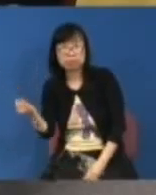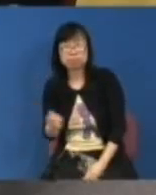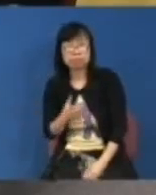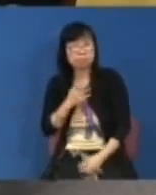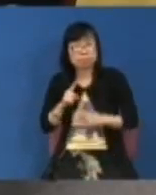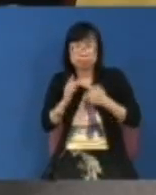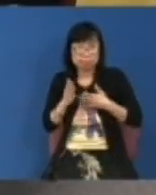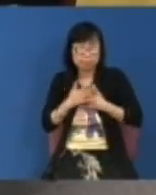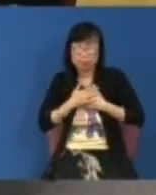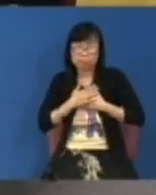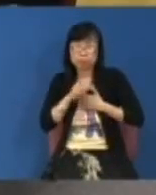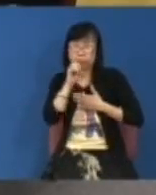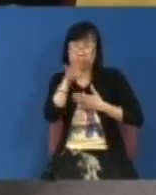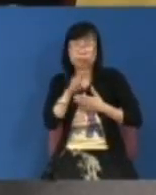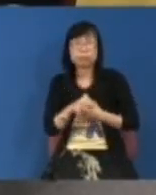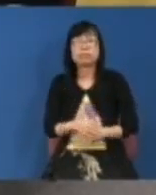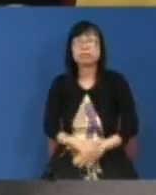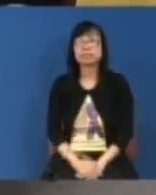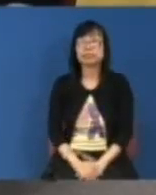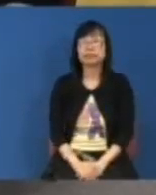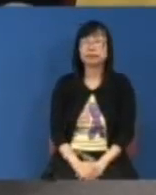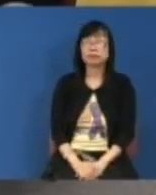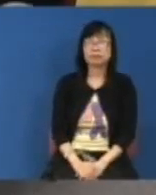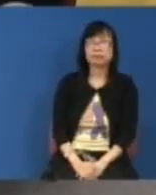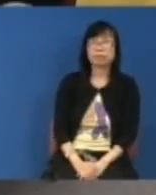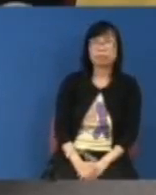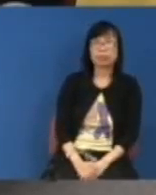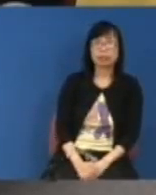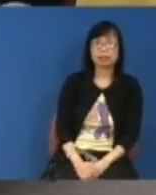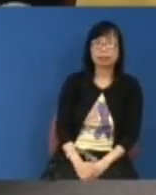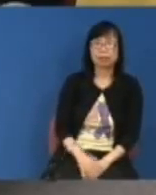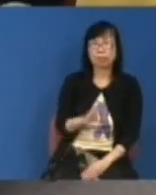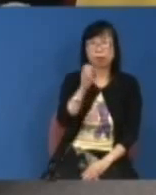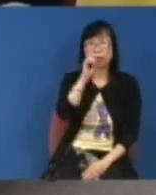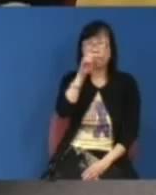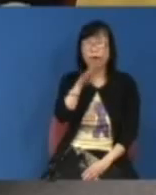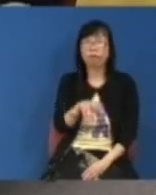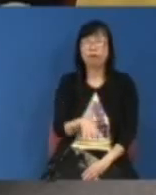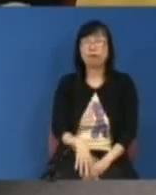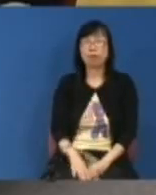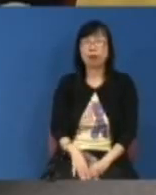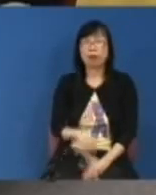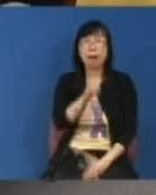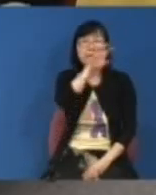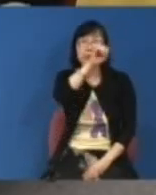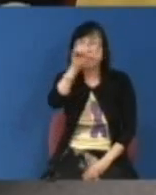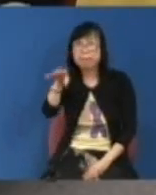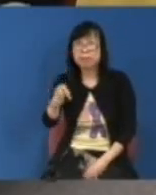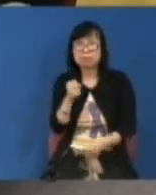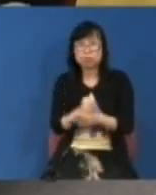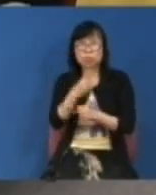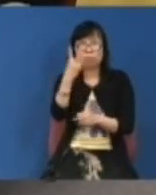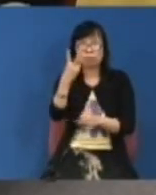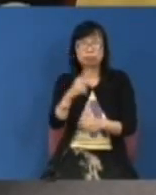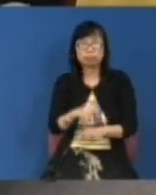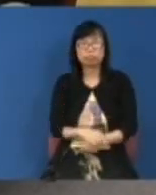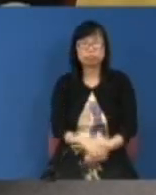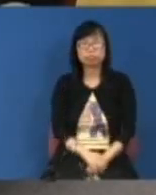爆完啊嘛，踢完包啦。 咁佢就起襲暴力，佢又唔會講話喂，其實你個諮詢真係唔掂喎，做兩場，